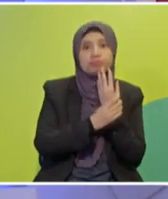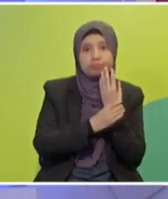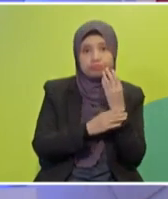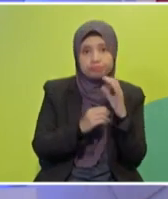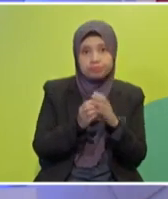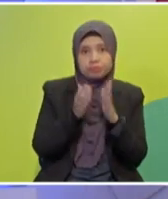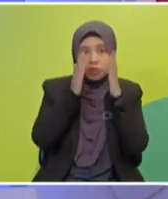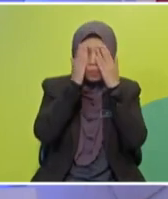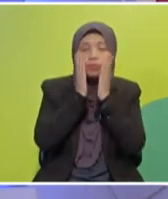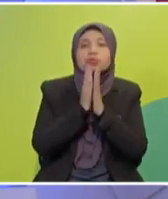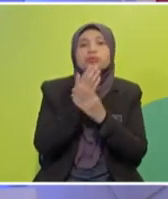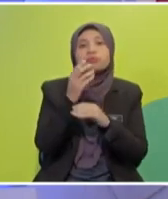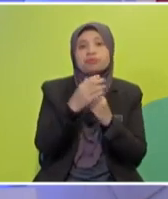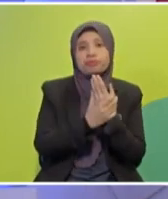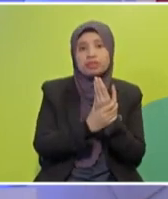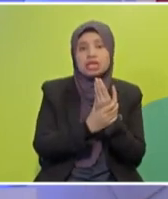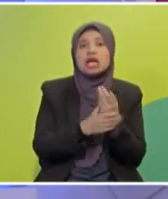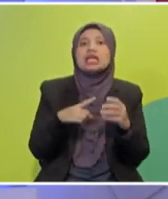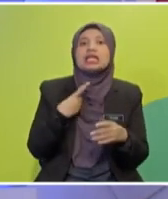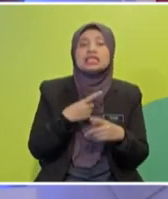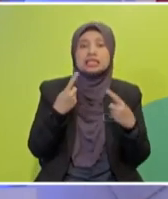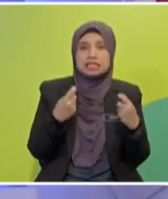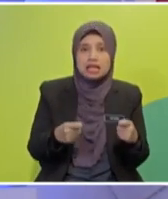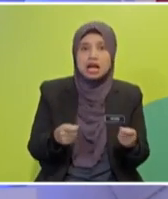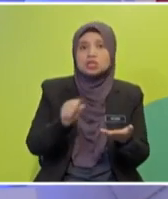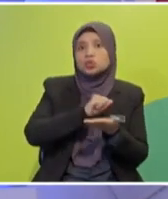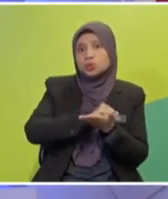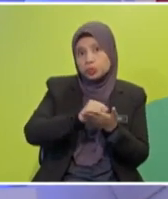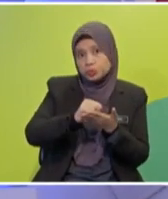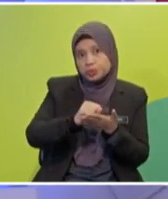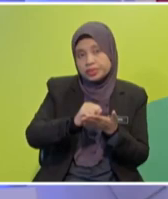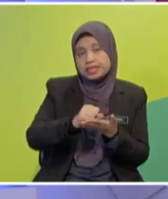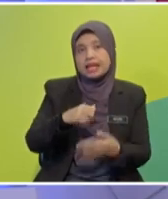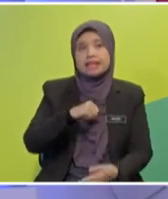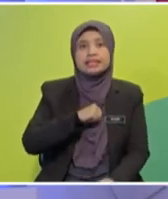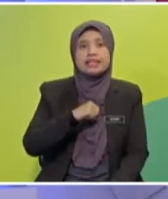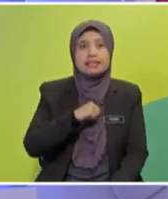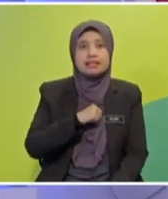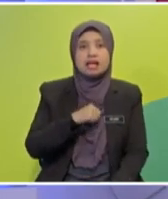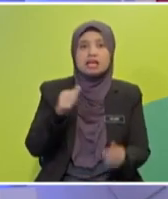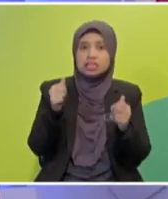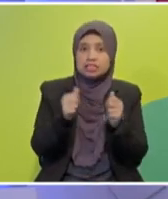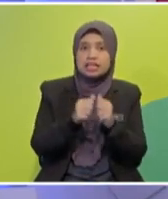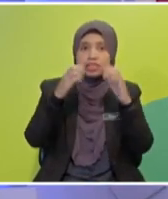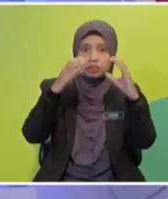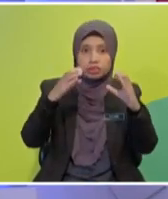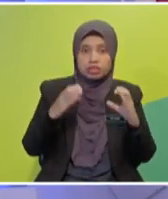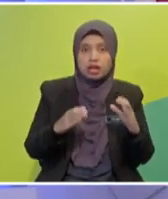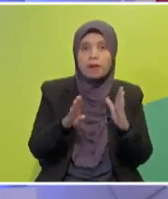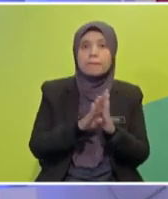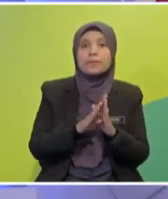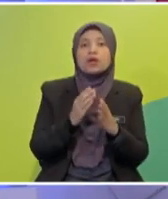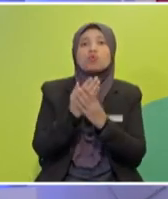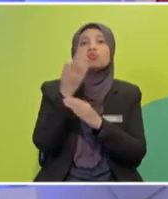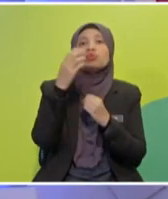berwuduk, maknanya kita telah mengambil menyucikan diri kita dengan cara berwuduk.